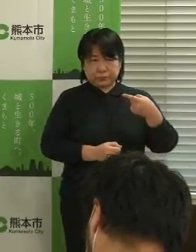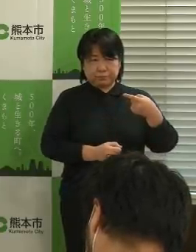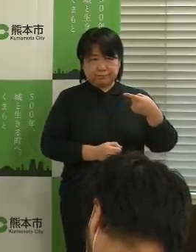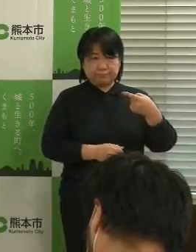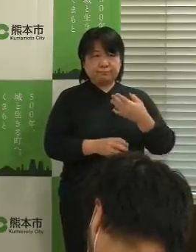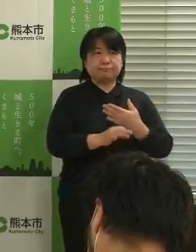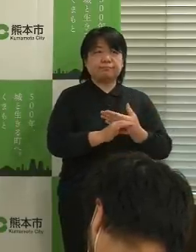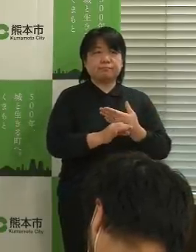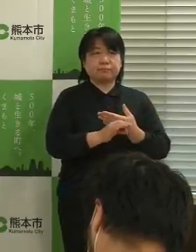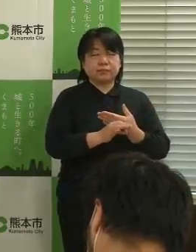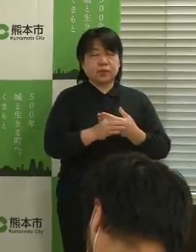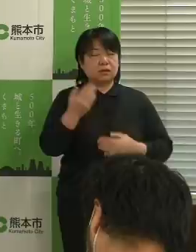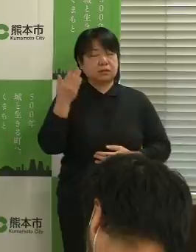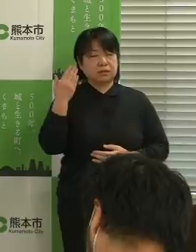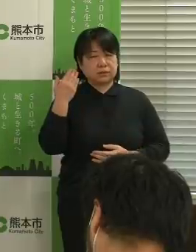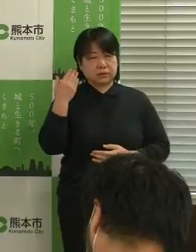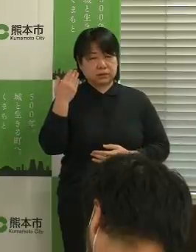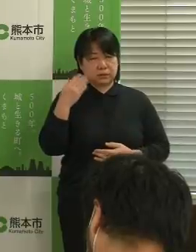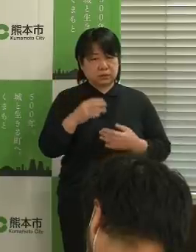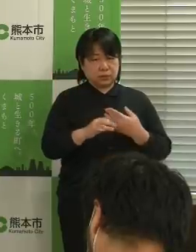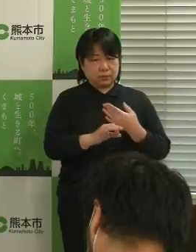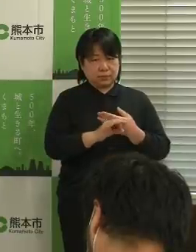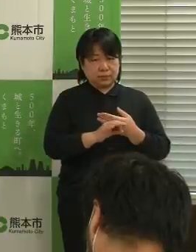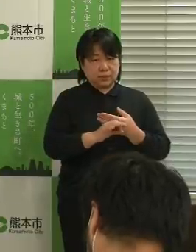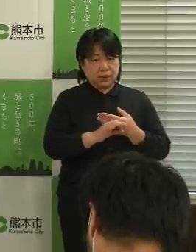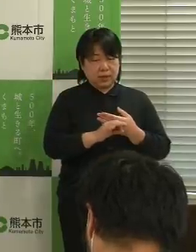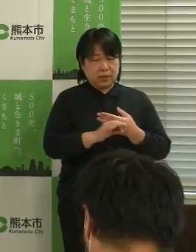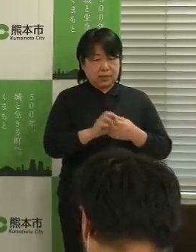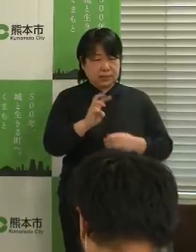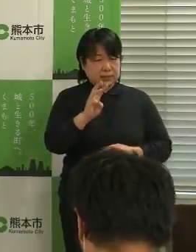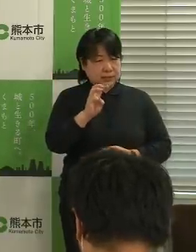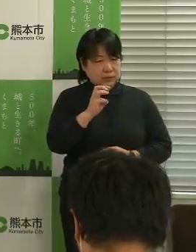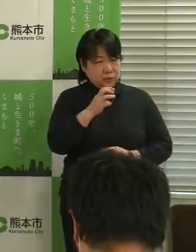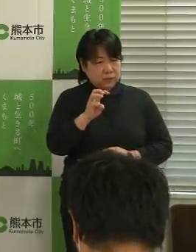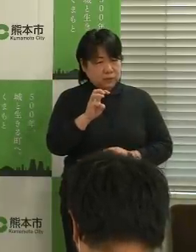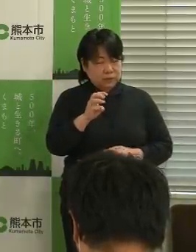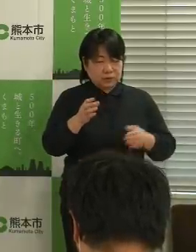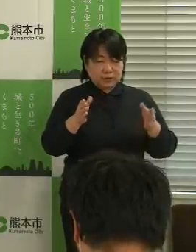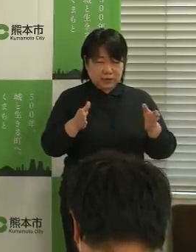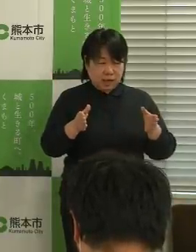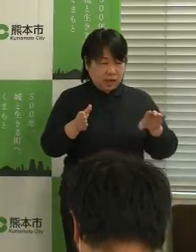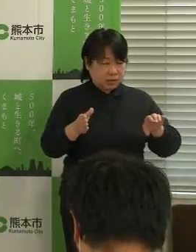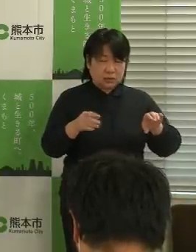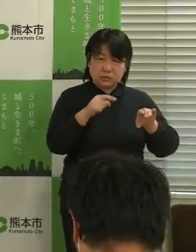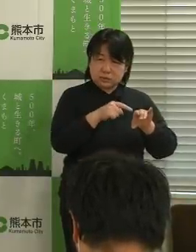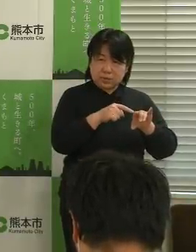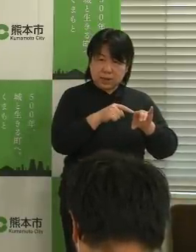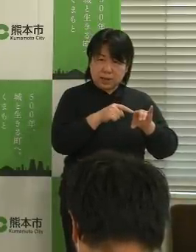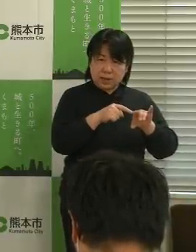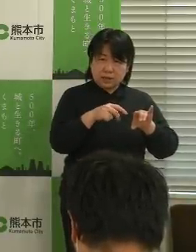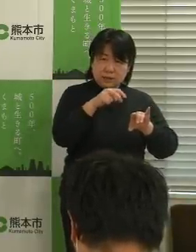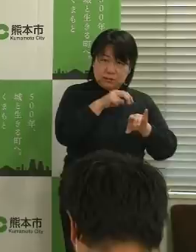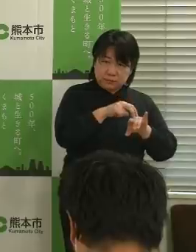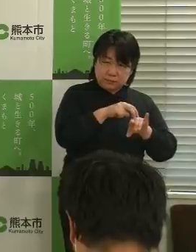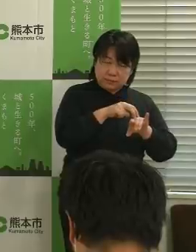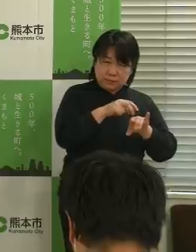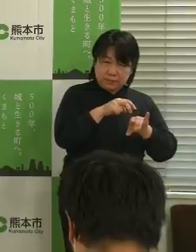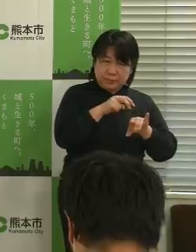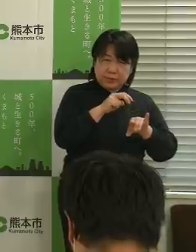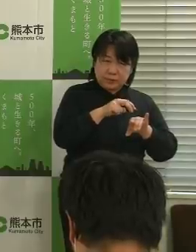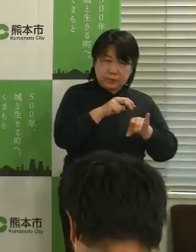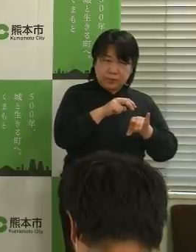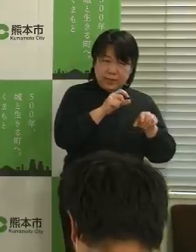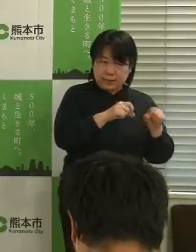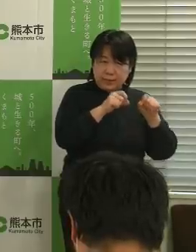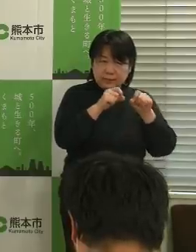例えば、先日の事例で言いますと30分間車にその乗っていただけで、まあ、おそらく感染